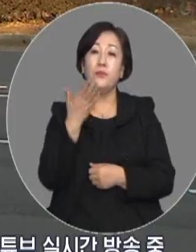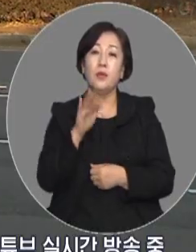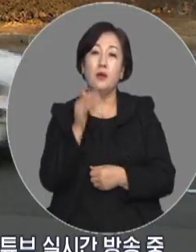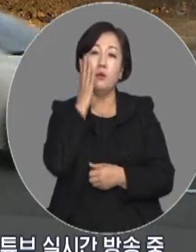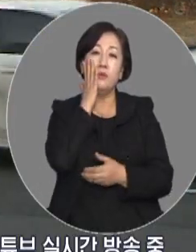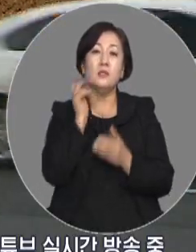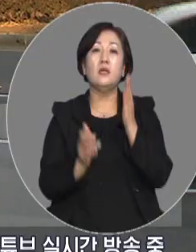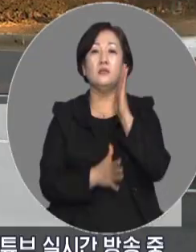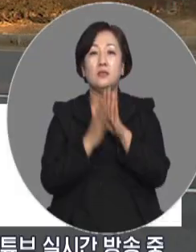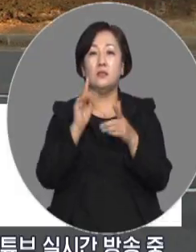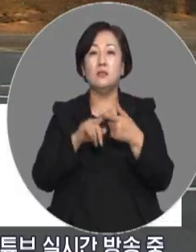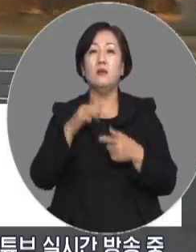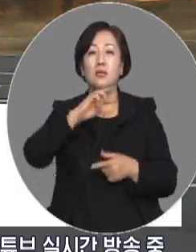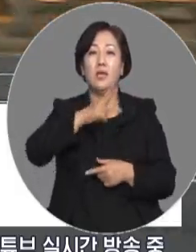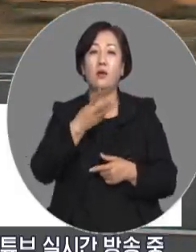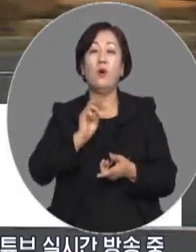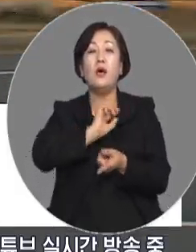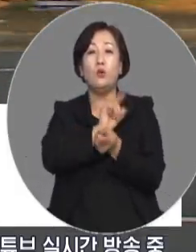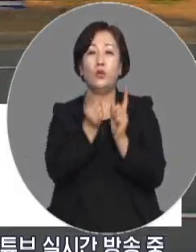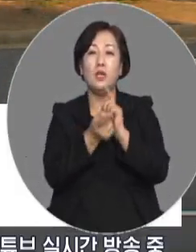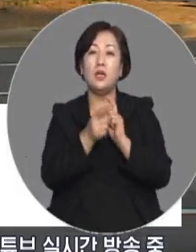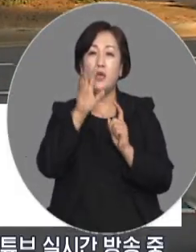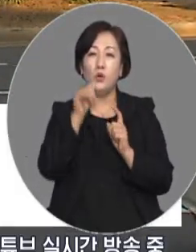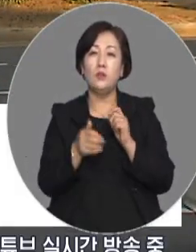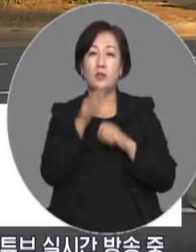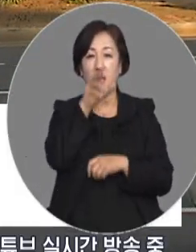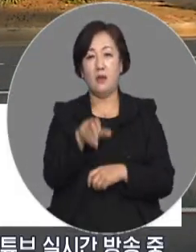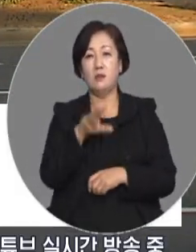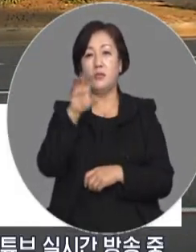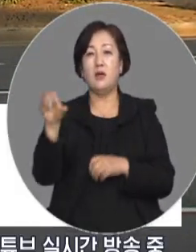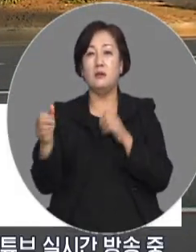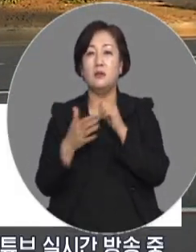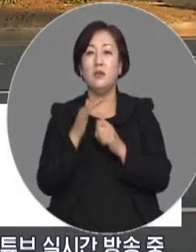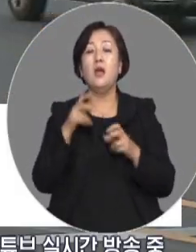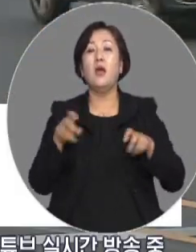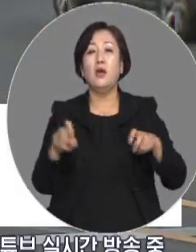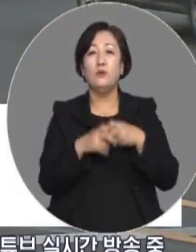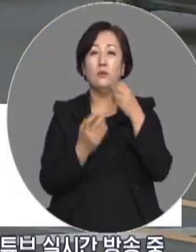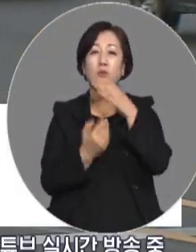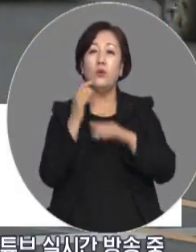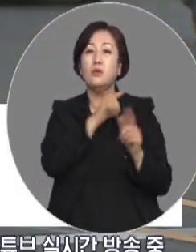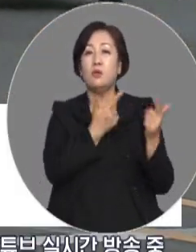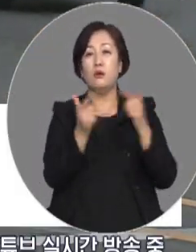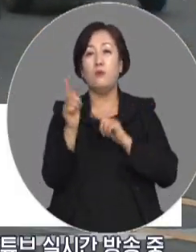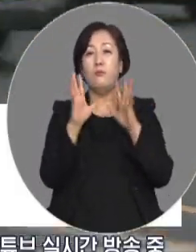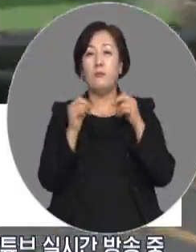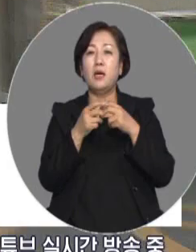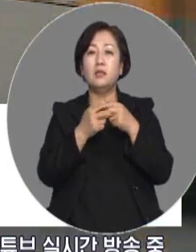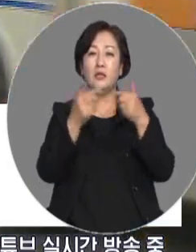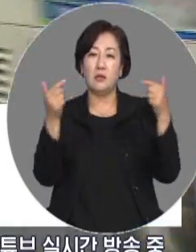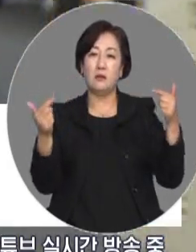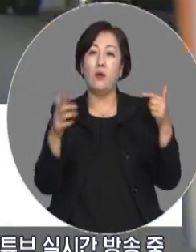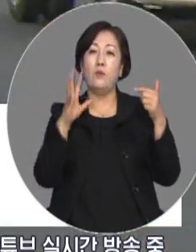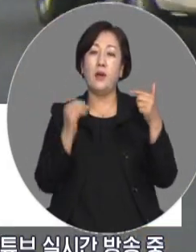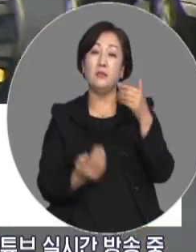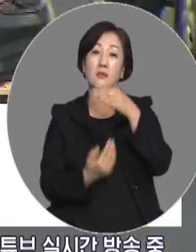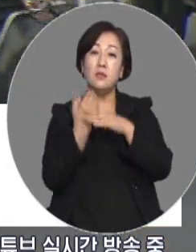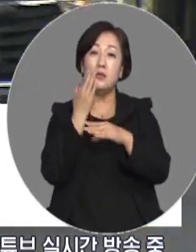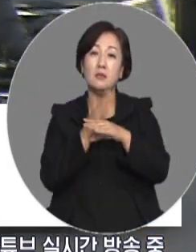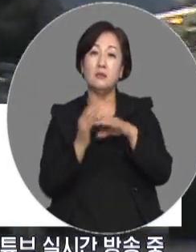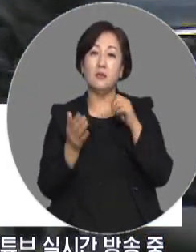한편 울산시는 태하 로터리의 경우 태하루 사거리에 교통량이 많은 탓에 교통량 증가를 감당하기 어렵다고